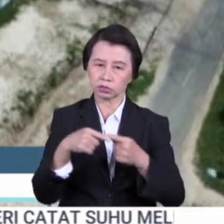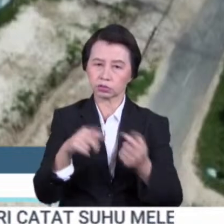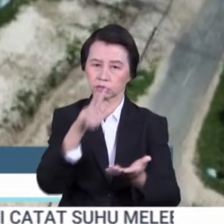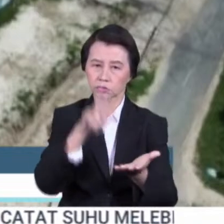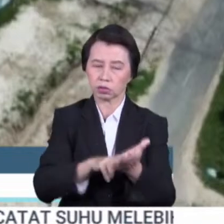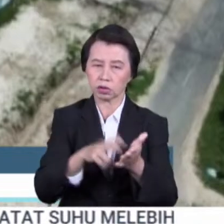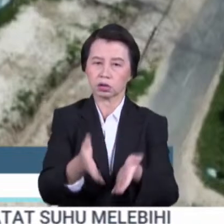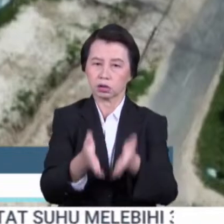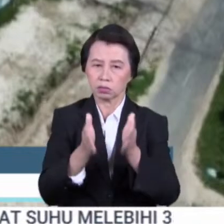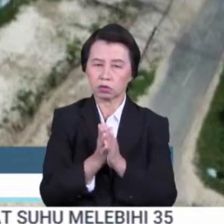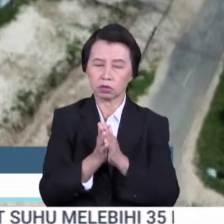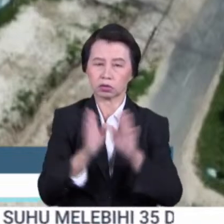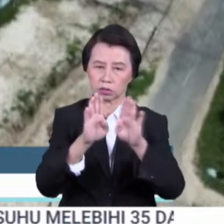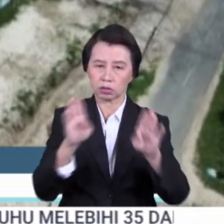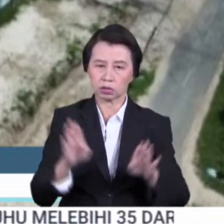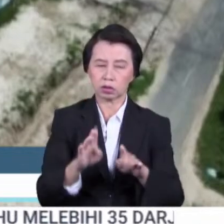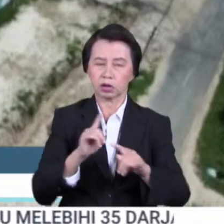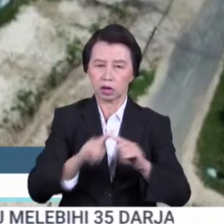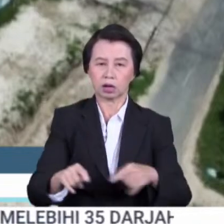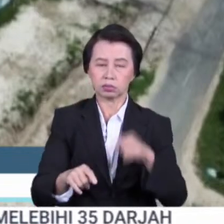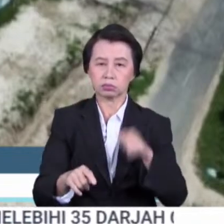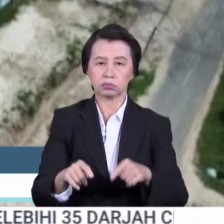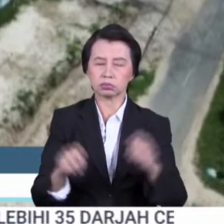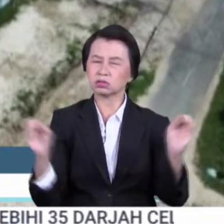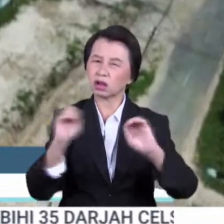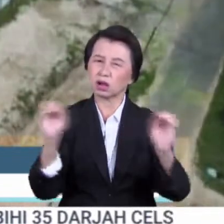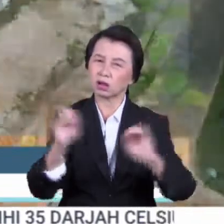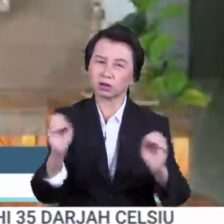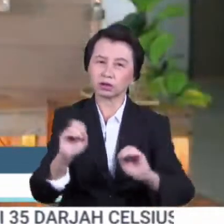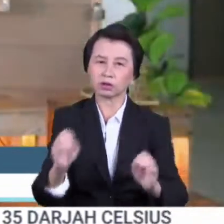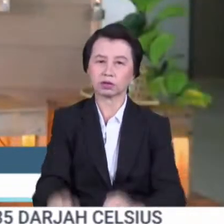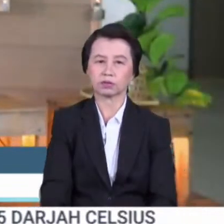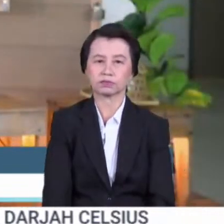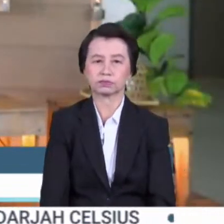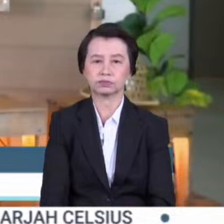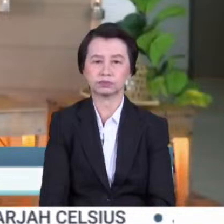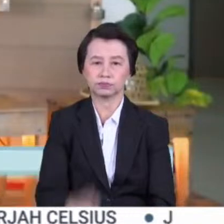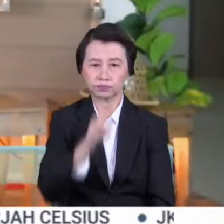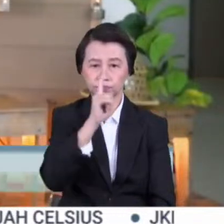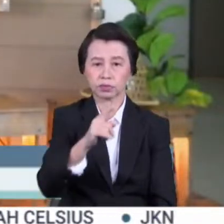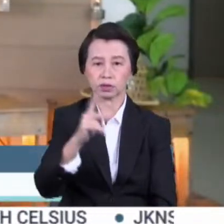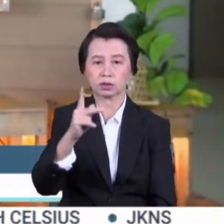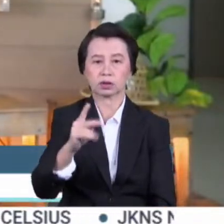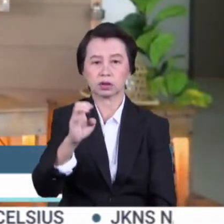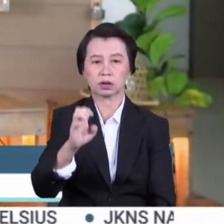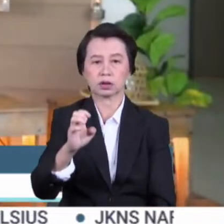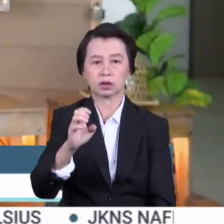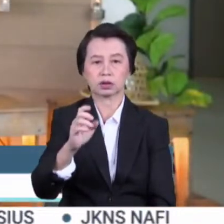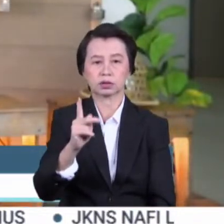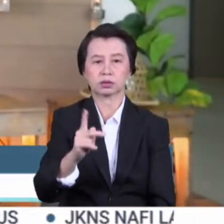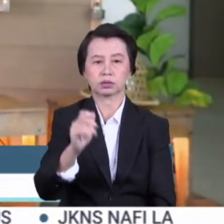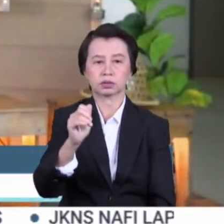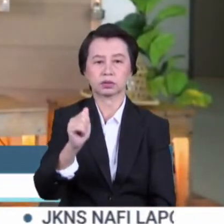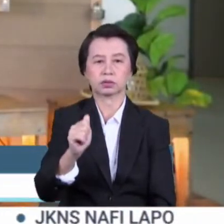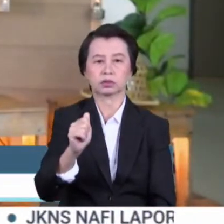status permohonan mereka sedangkan ia tidak wujud. Sebenarnya Kedah belum